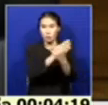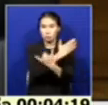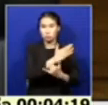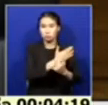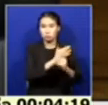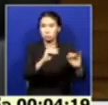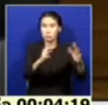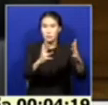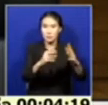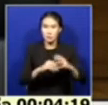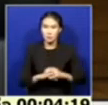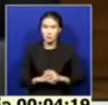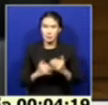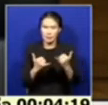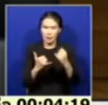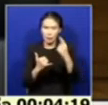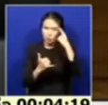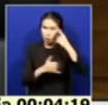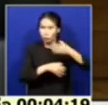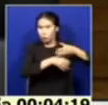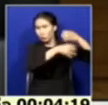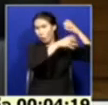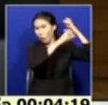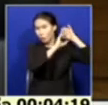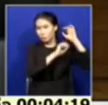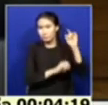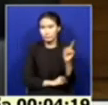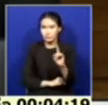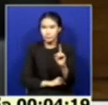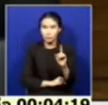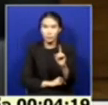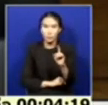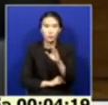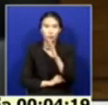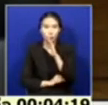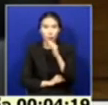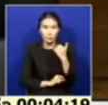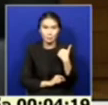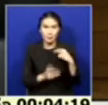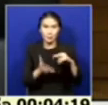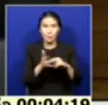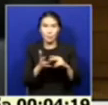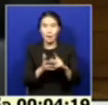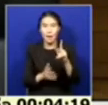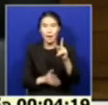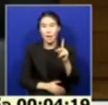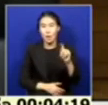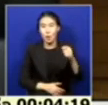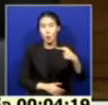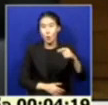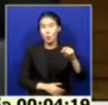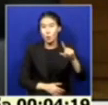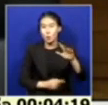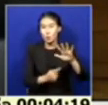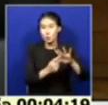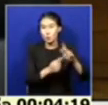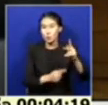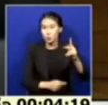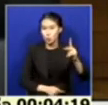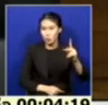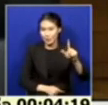ด้วยการอ้างคำที่ท่านใช้ว่าทูตกิตติมศักดิ์อันนี้ก็ในสารบบไม่มีนะ